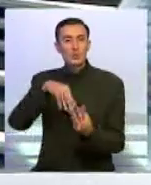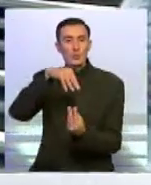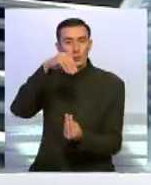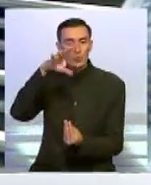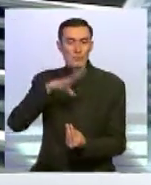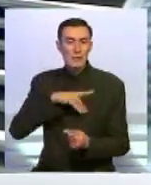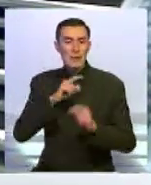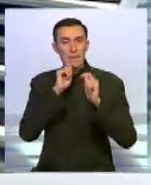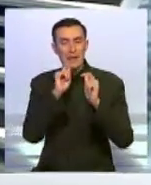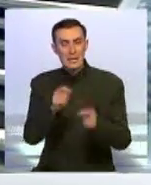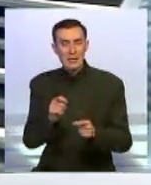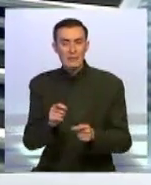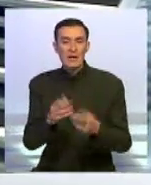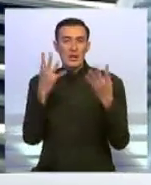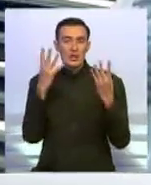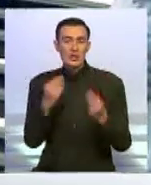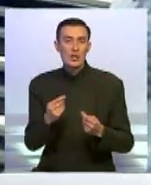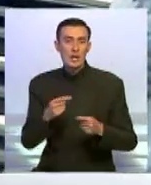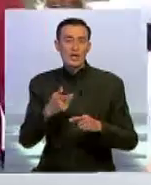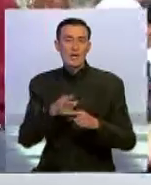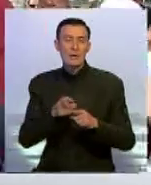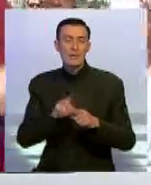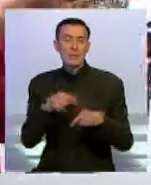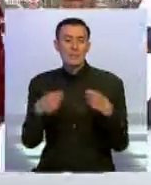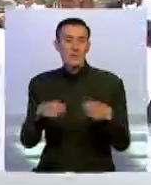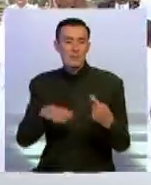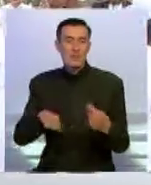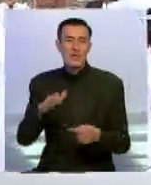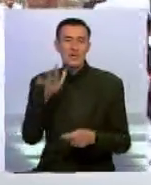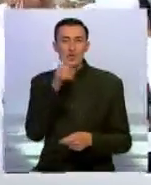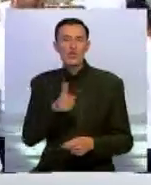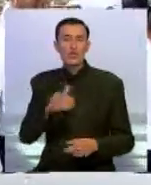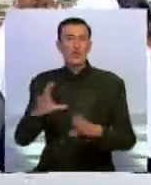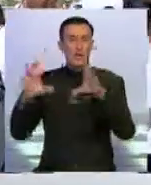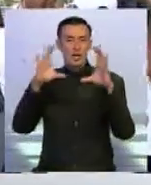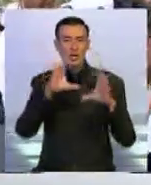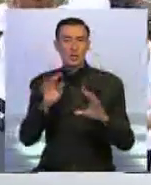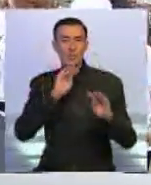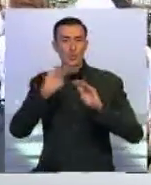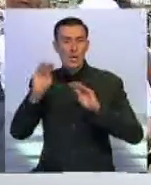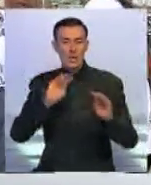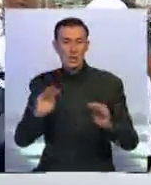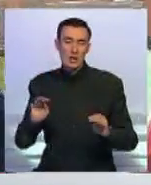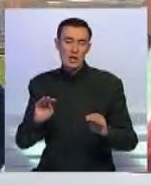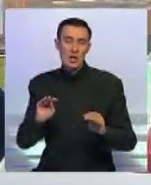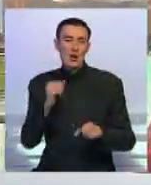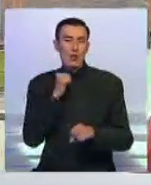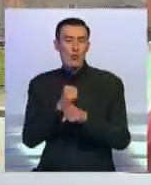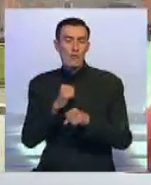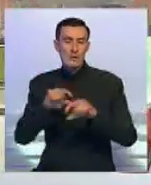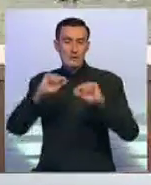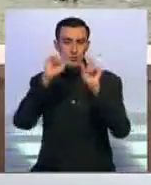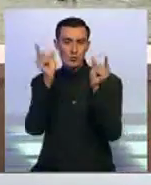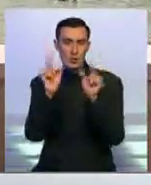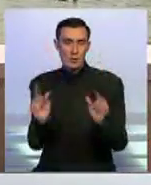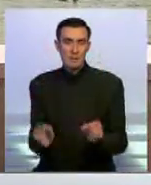стали подарком городу в день рождения от местных предпринимателей часы, украшенные коваными узорами.